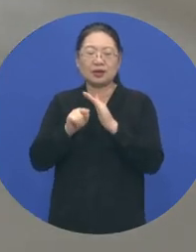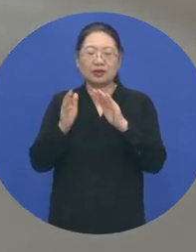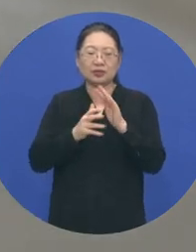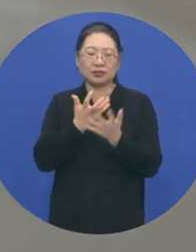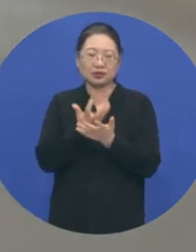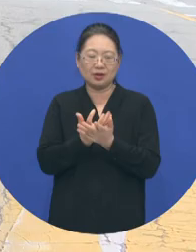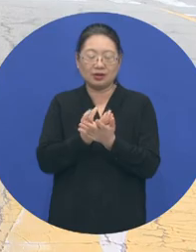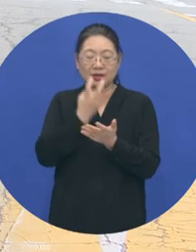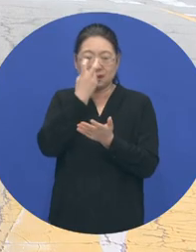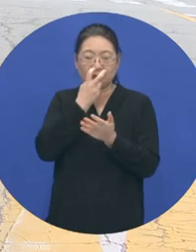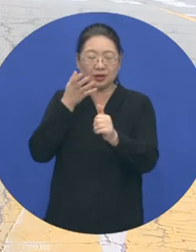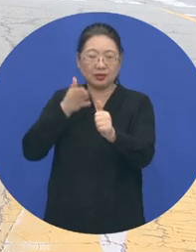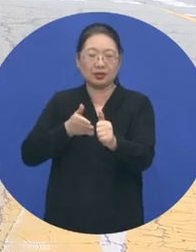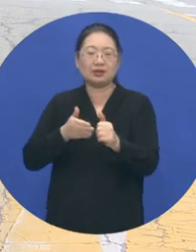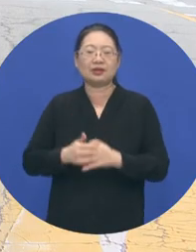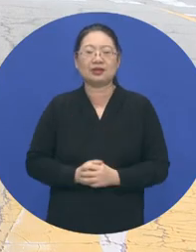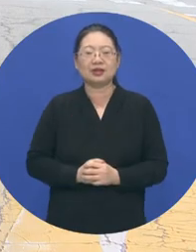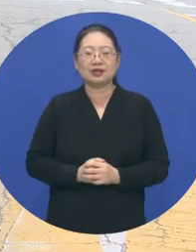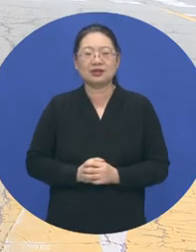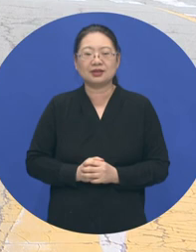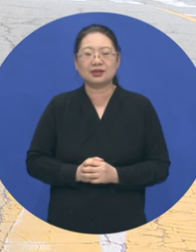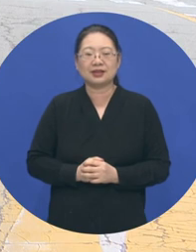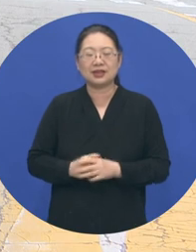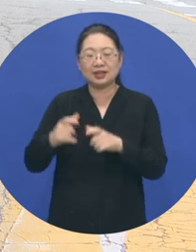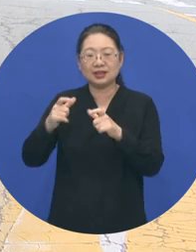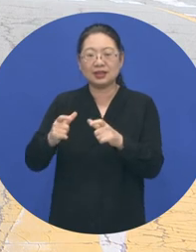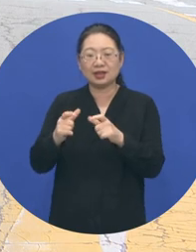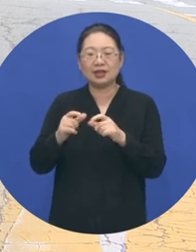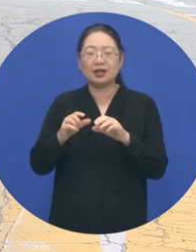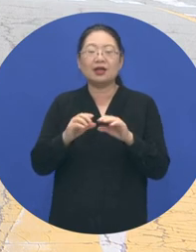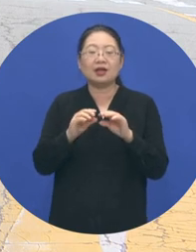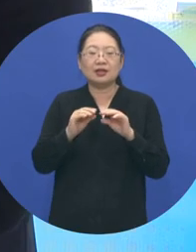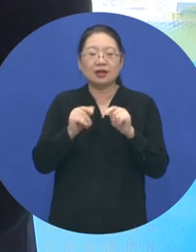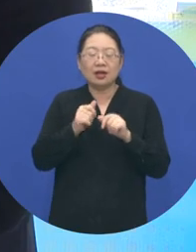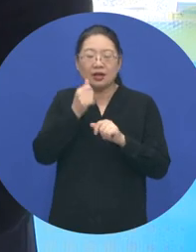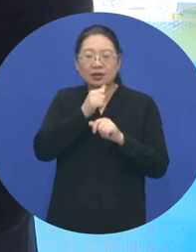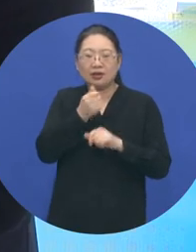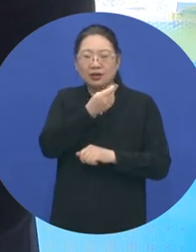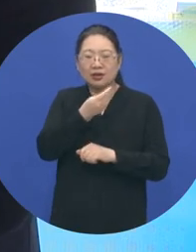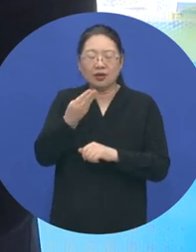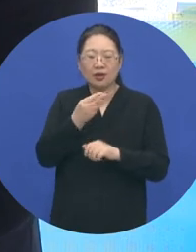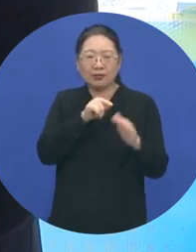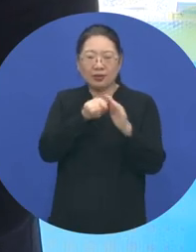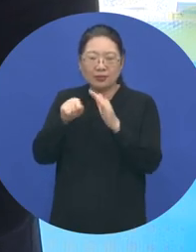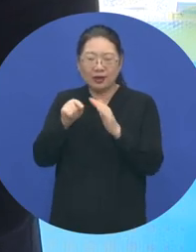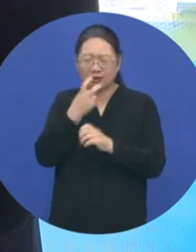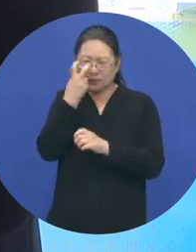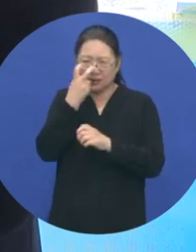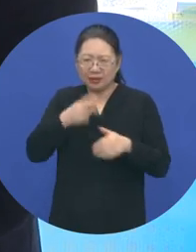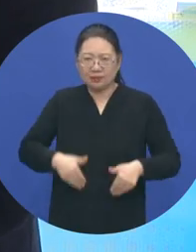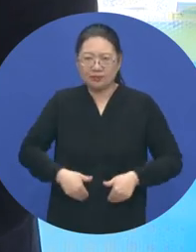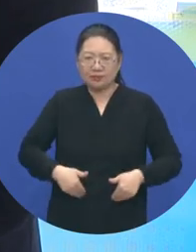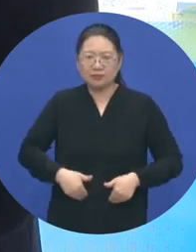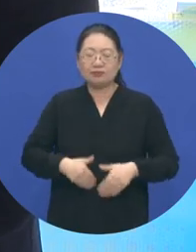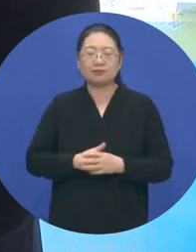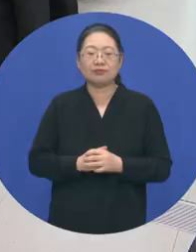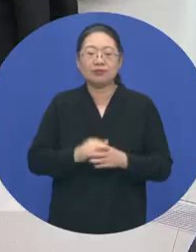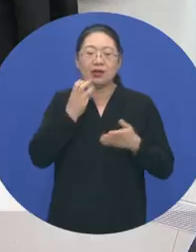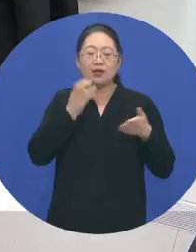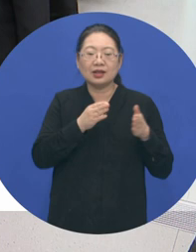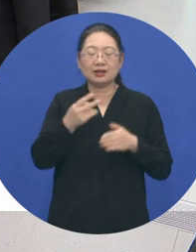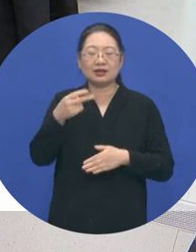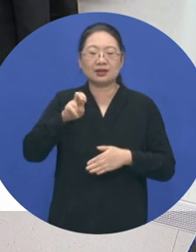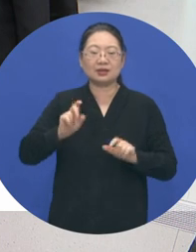공적 장부를 확인해야 합니다 또 해당 지역의 공인 중개사 여러 곳을 통해 교차 점검해 보는게 좋습니다